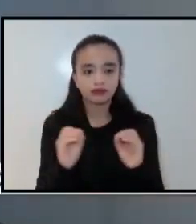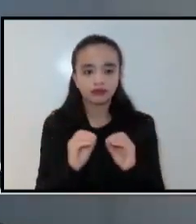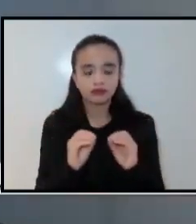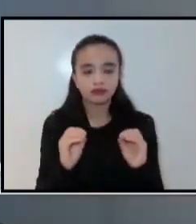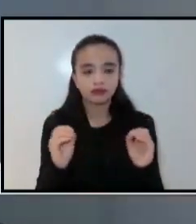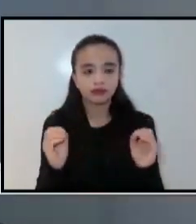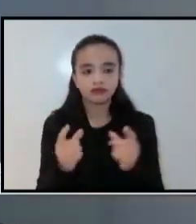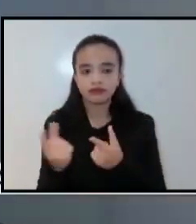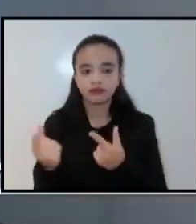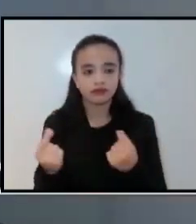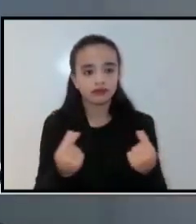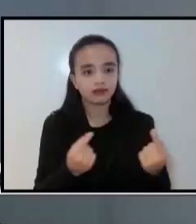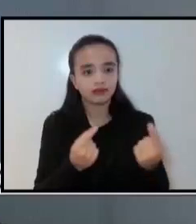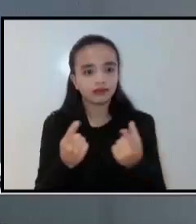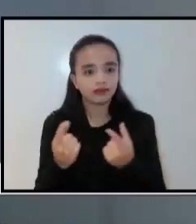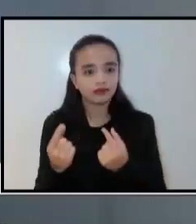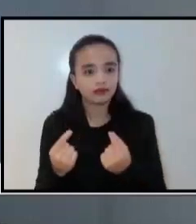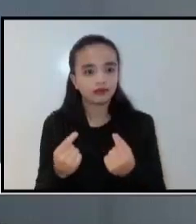magagawa.